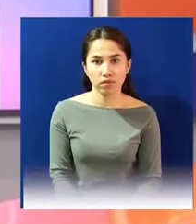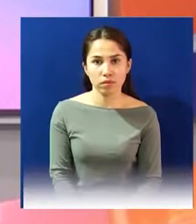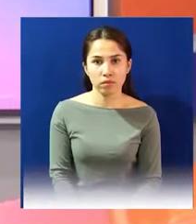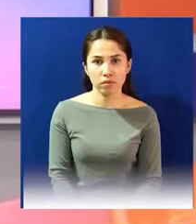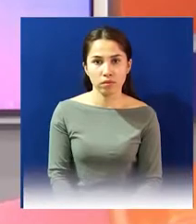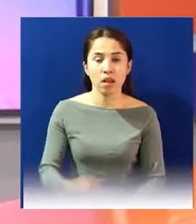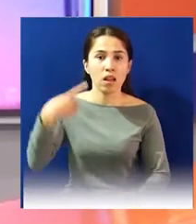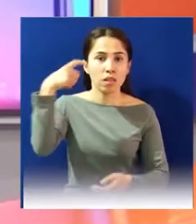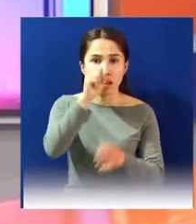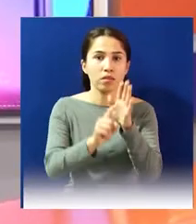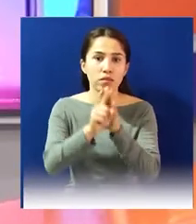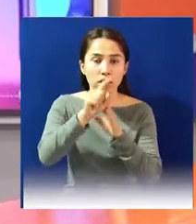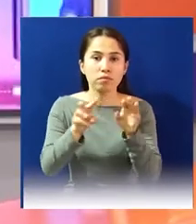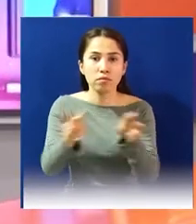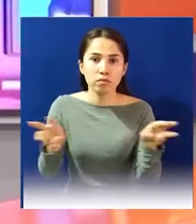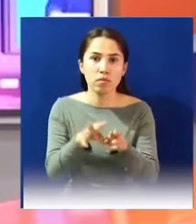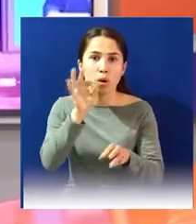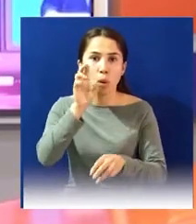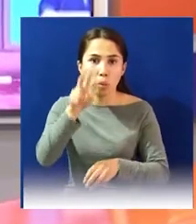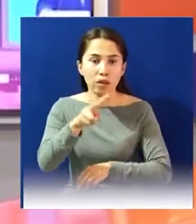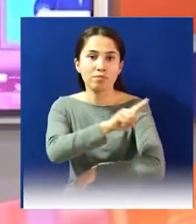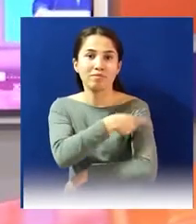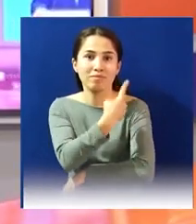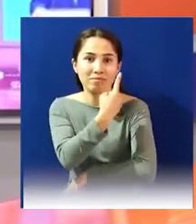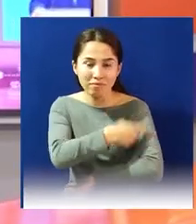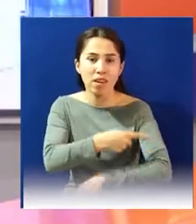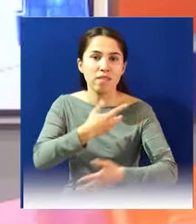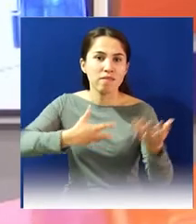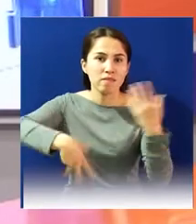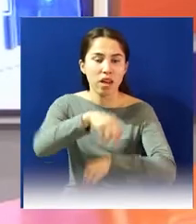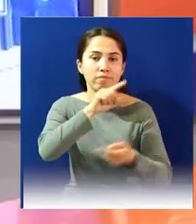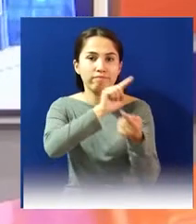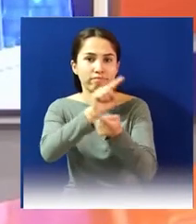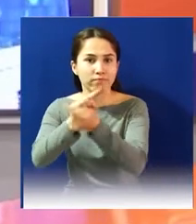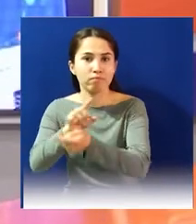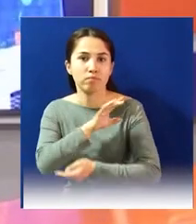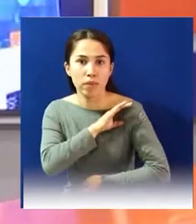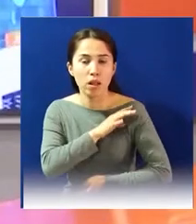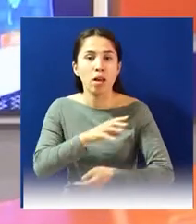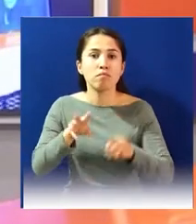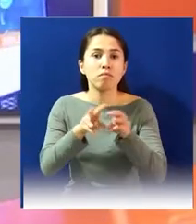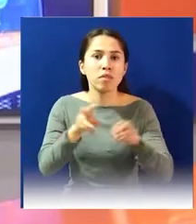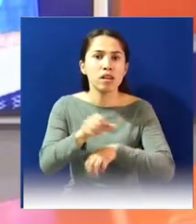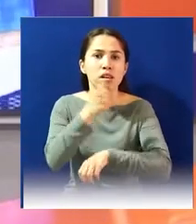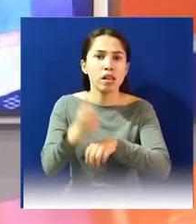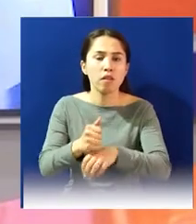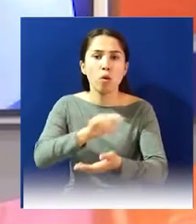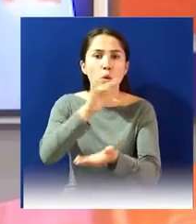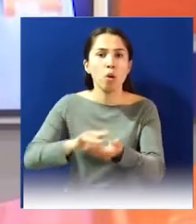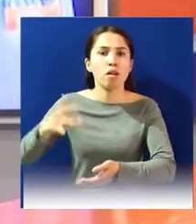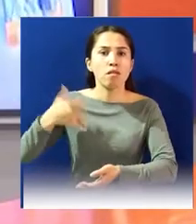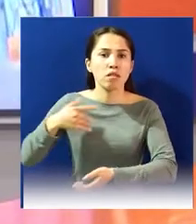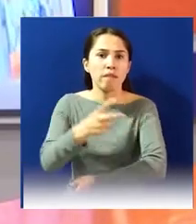Ағымдағы жылдың 21 қазанда президент Қасым Жомарт Тоқаев парламент мәжілісі депутаттарының сайлауын тағайындау туралы жарлыққа қол